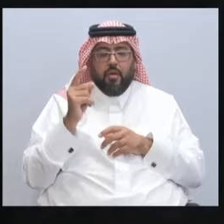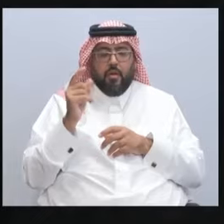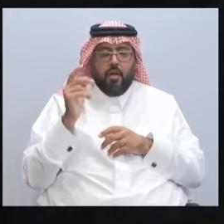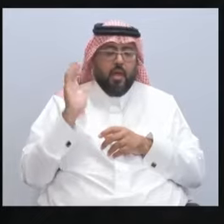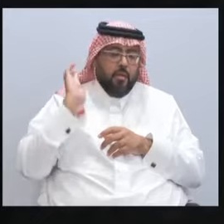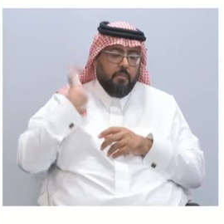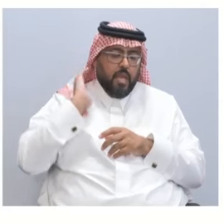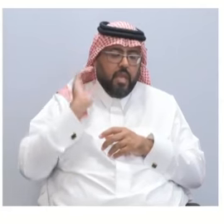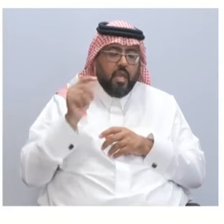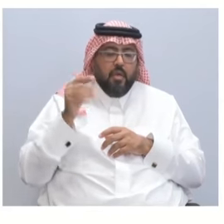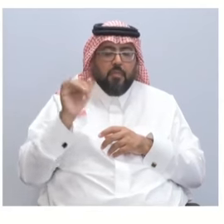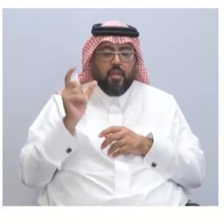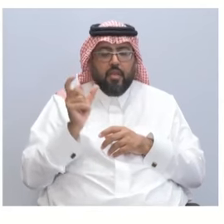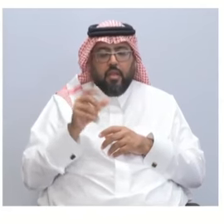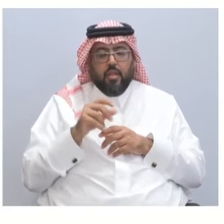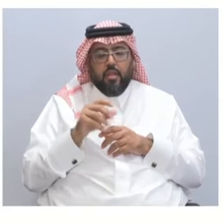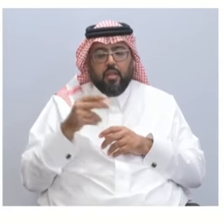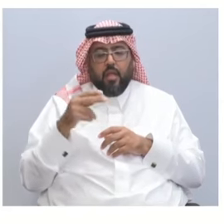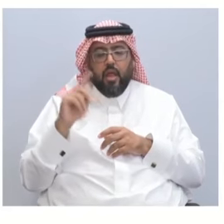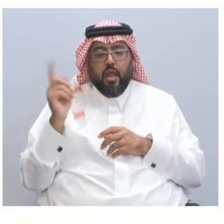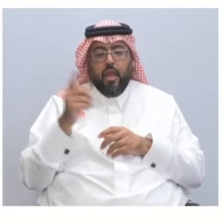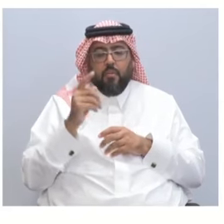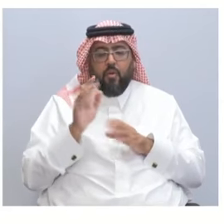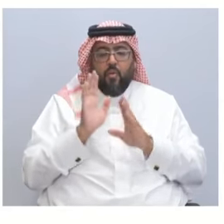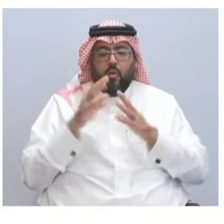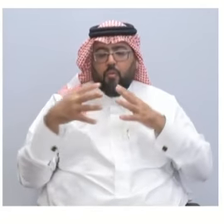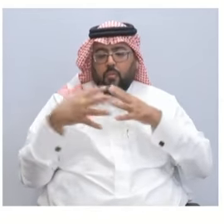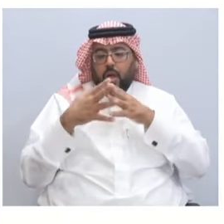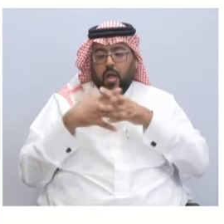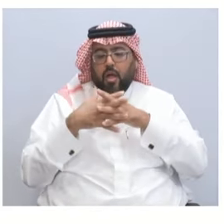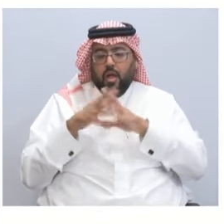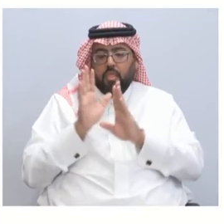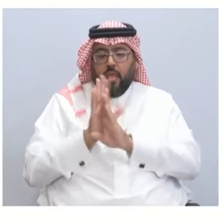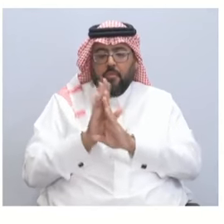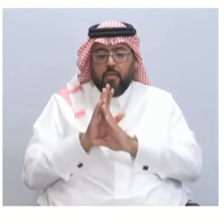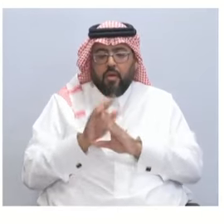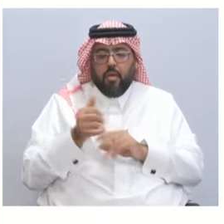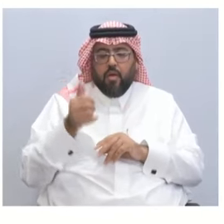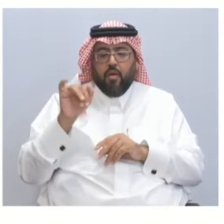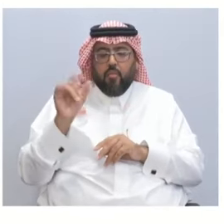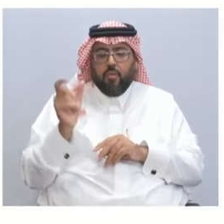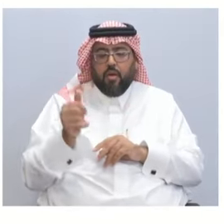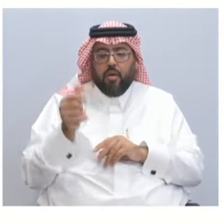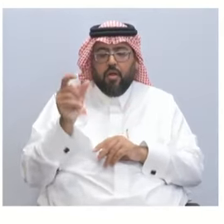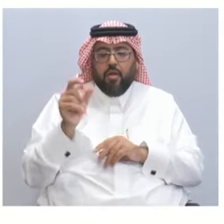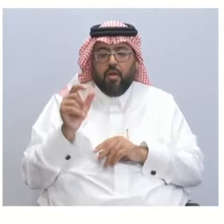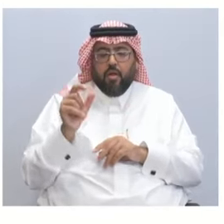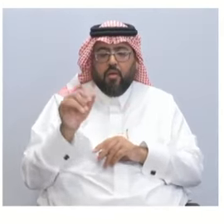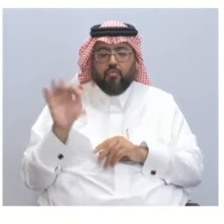الامين العام ويعاونه امناء مساعدون